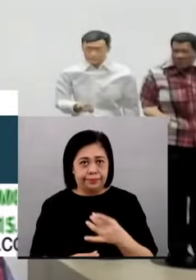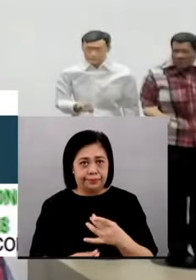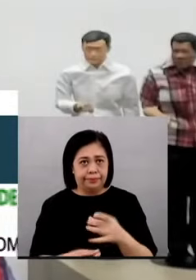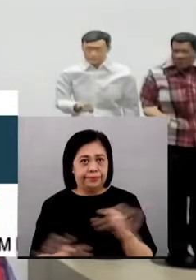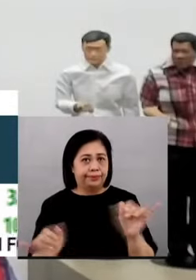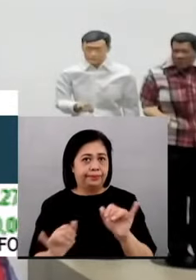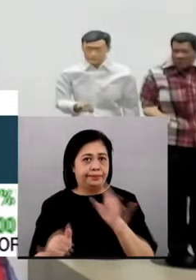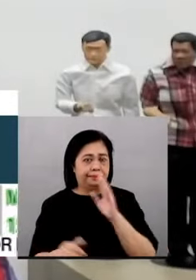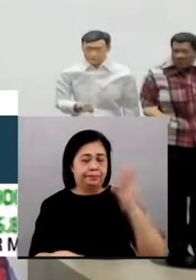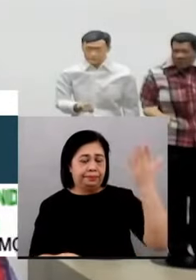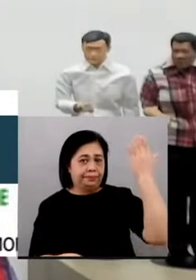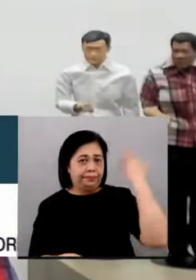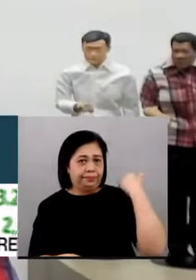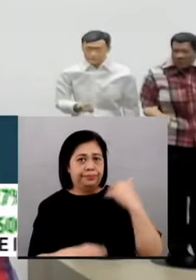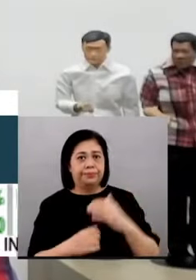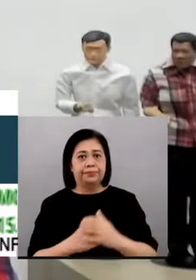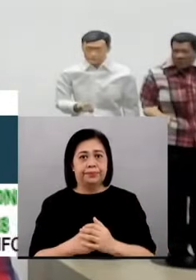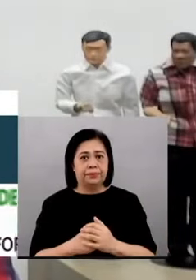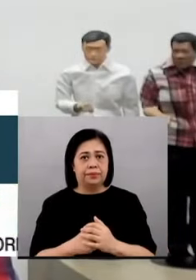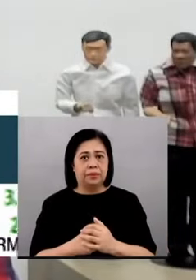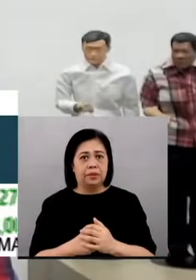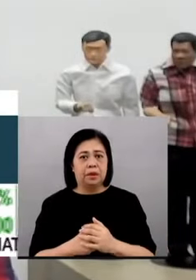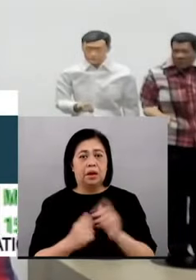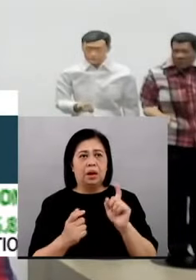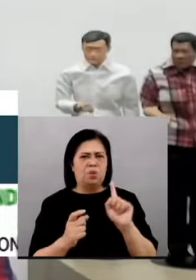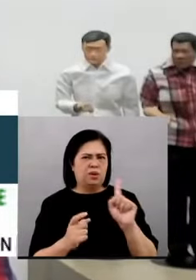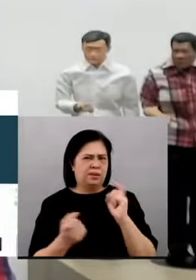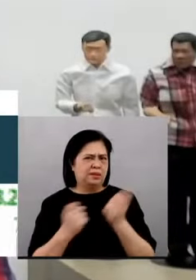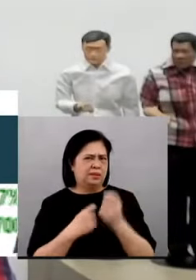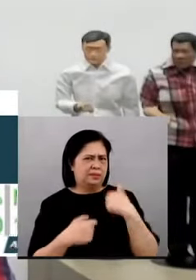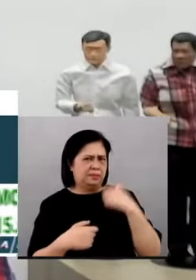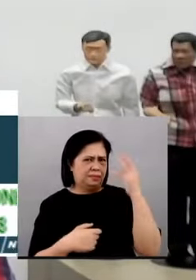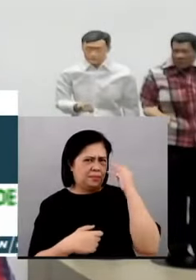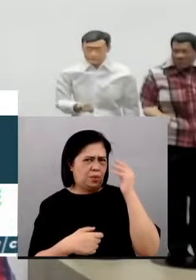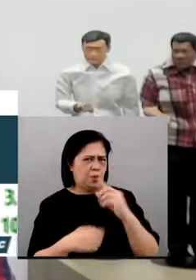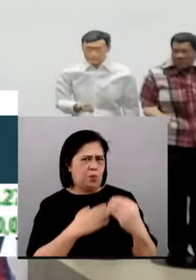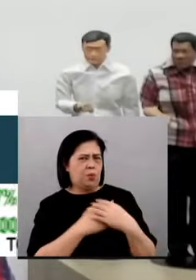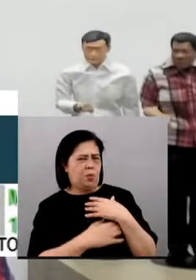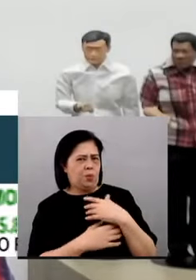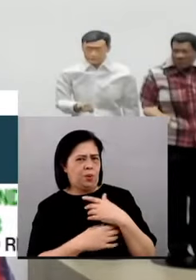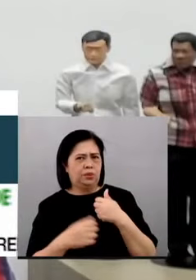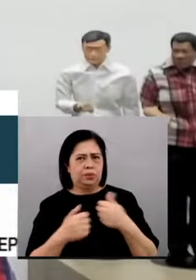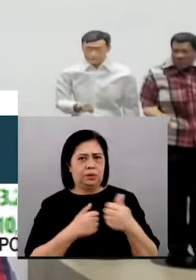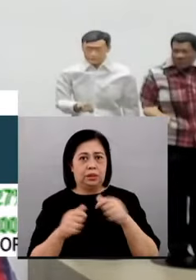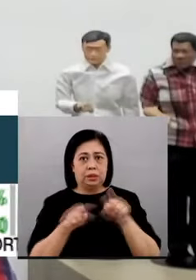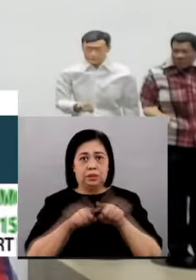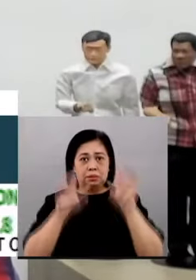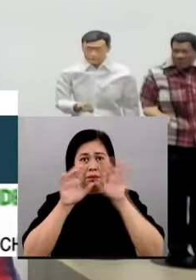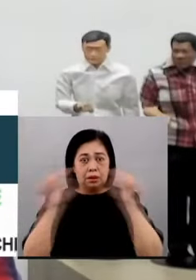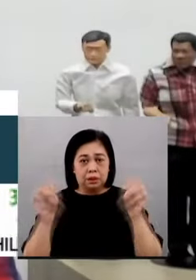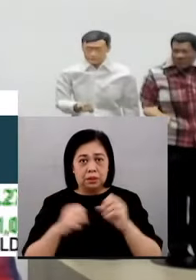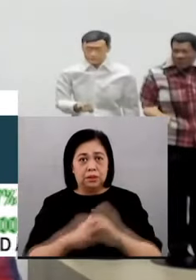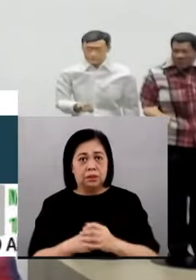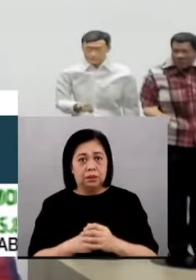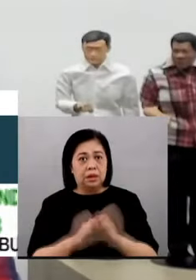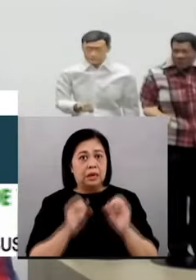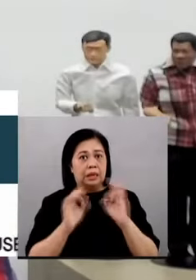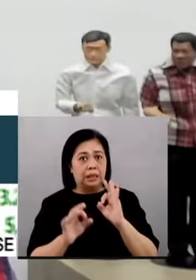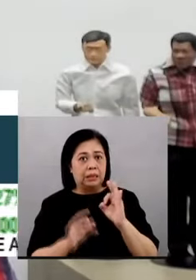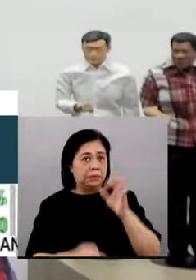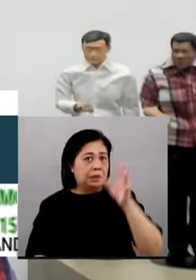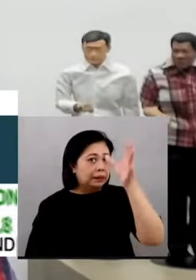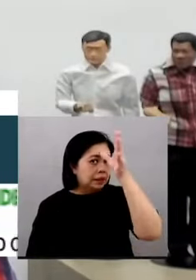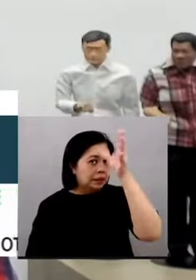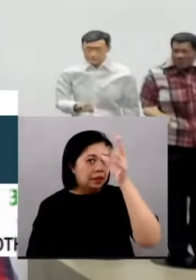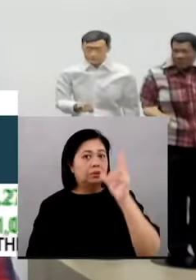noon. Ang makapagbabago lang ng aking desisyon na tumakbo bilang presidente ay kung si Tatay Digong ang